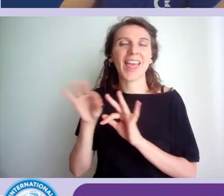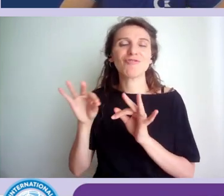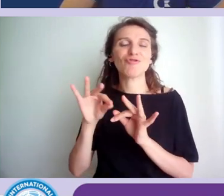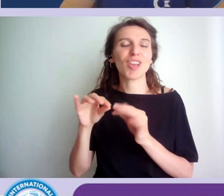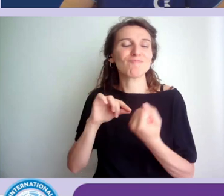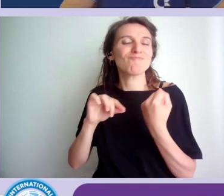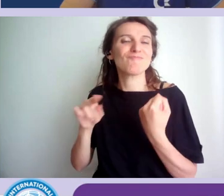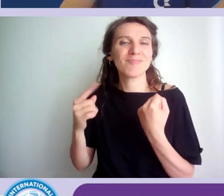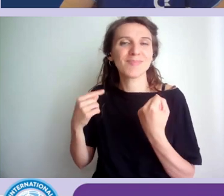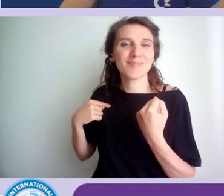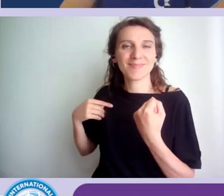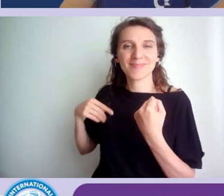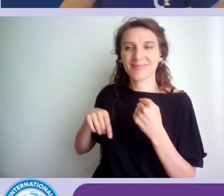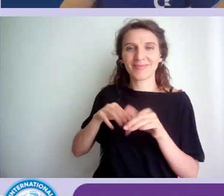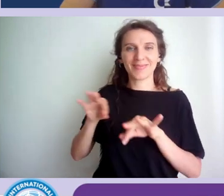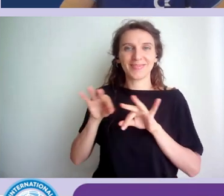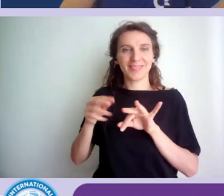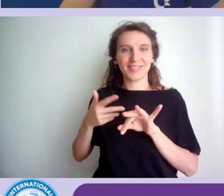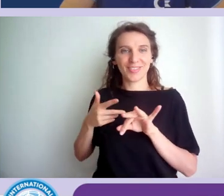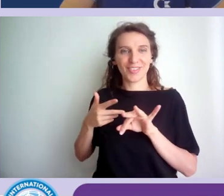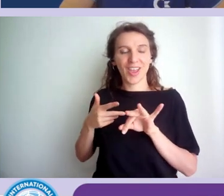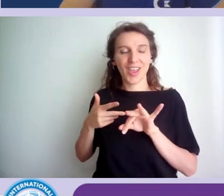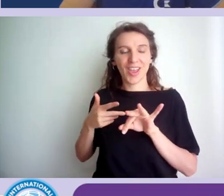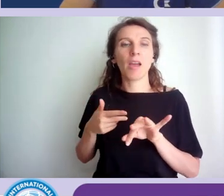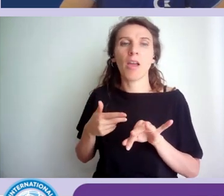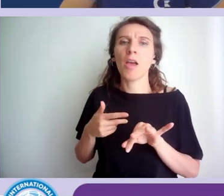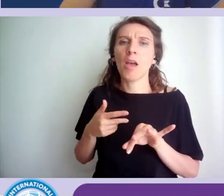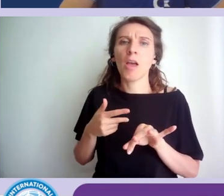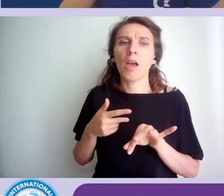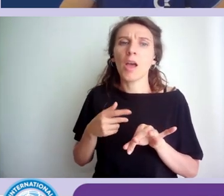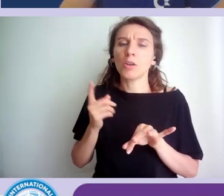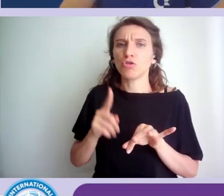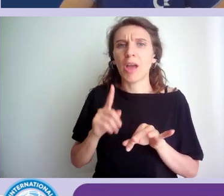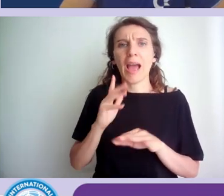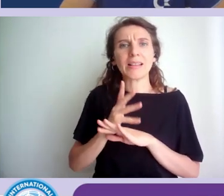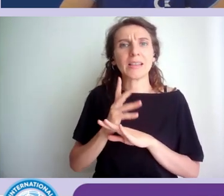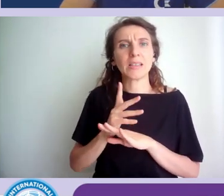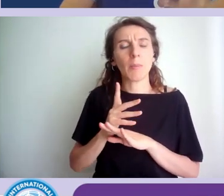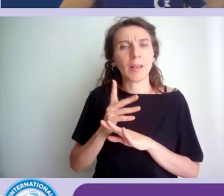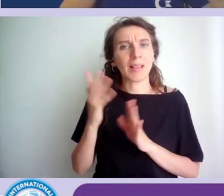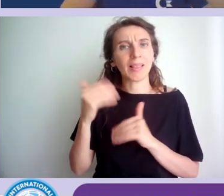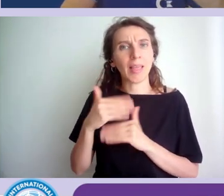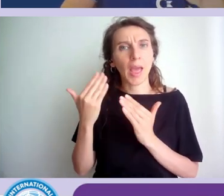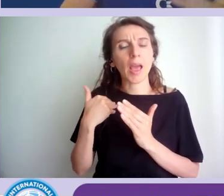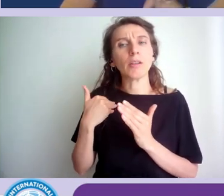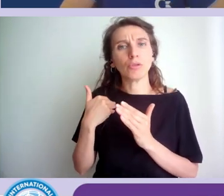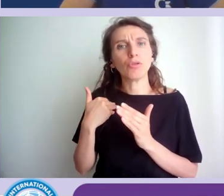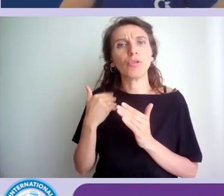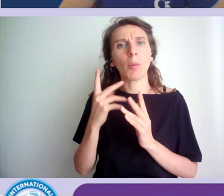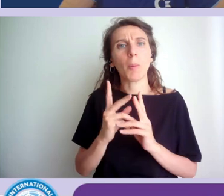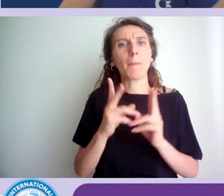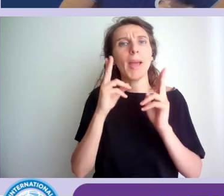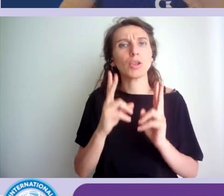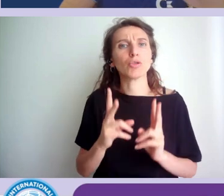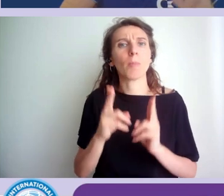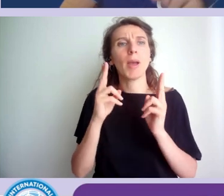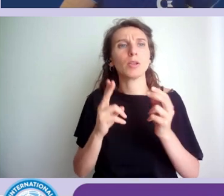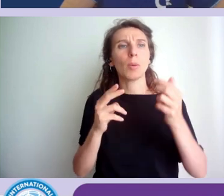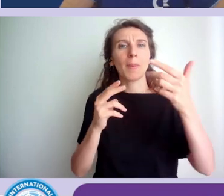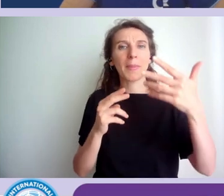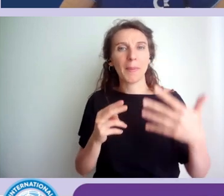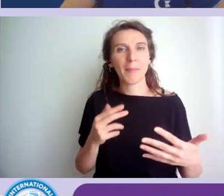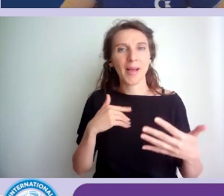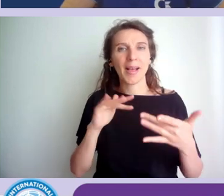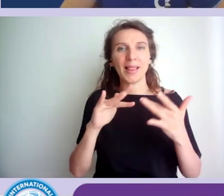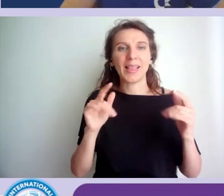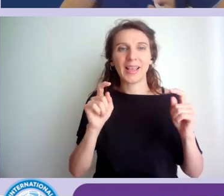dietro questo evento avrete come avviene già per accessibility Day lo spezzettamento dei singoli interventi dei singoli